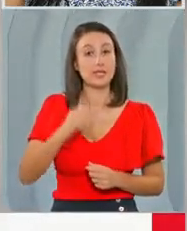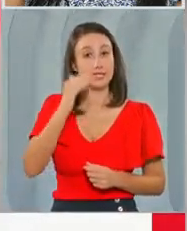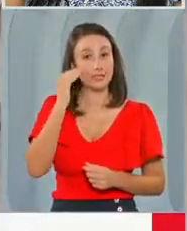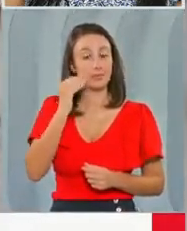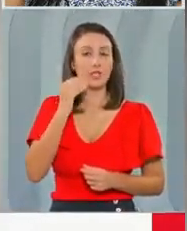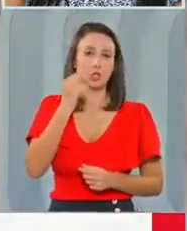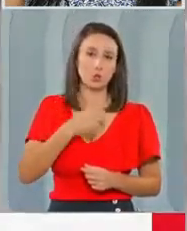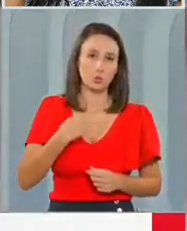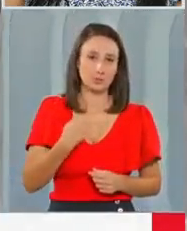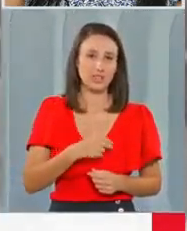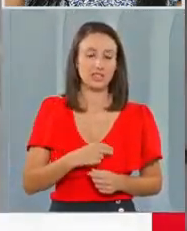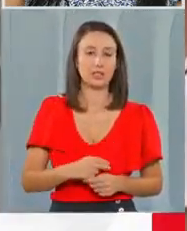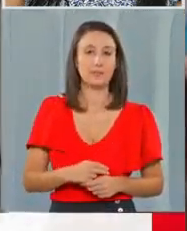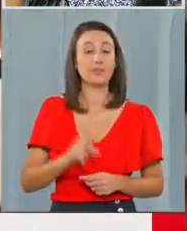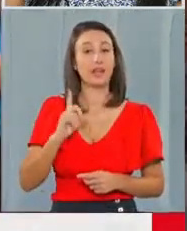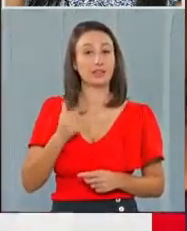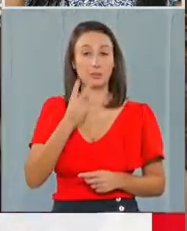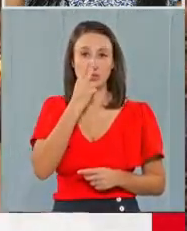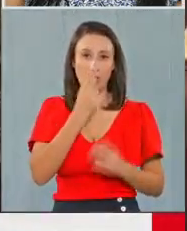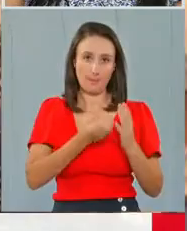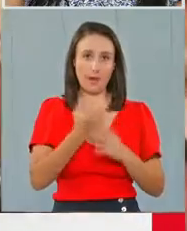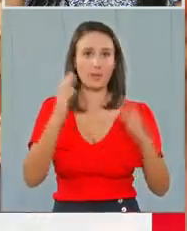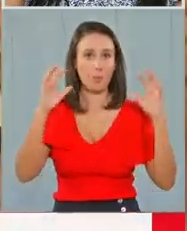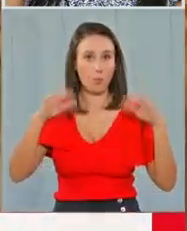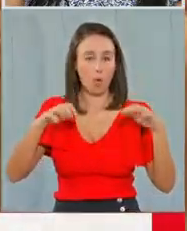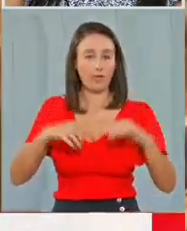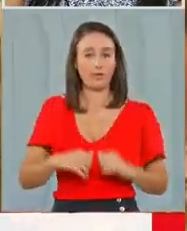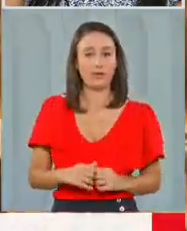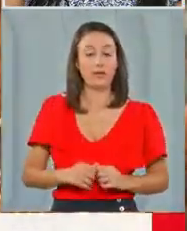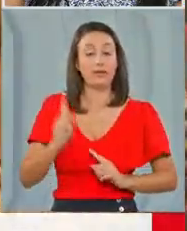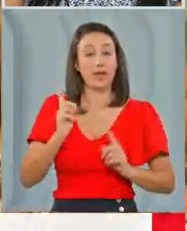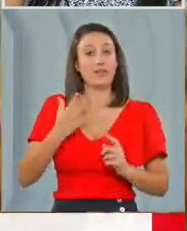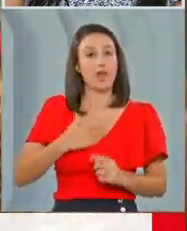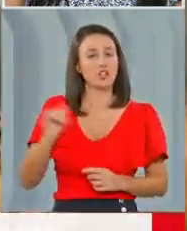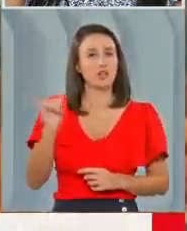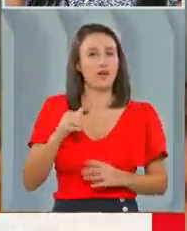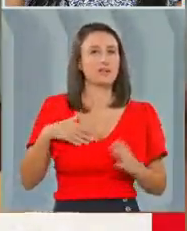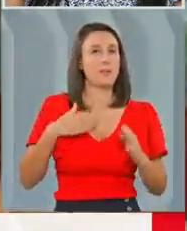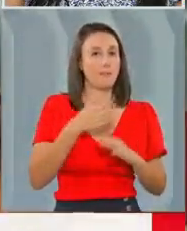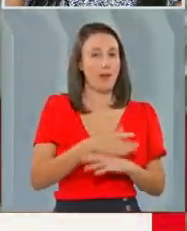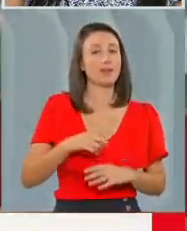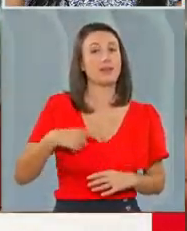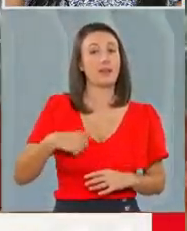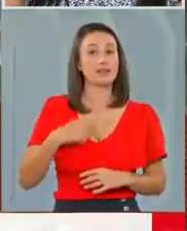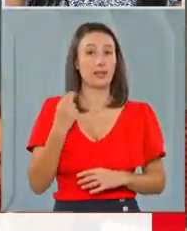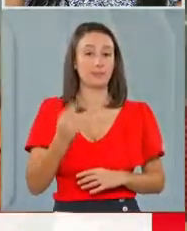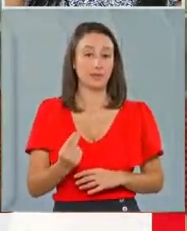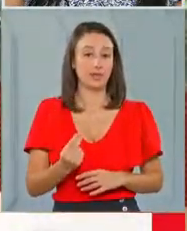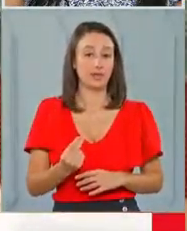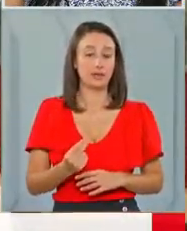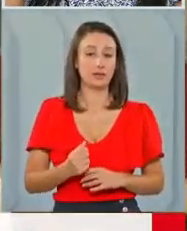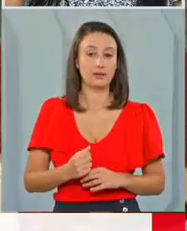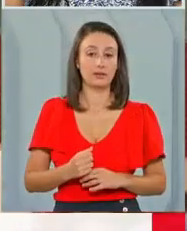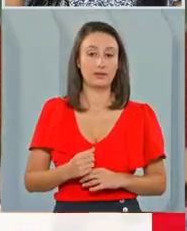sâmbătă, duminică, ar trebui să reapară ploile. Așadar, dacă dorește cineva să meargă, este bine să